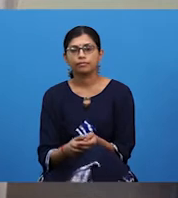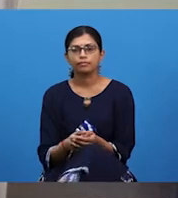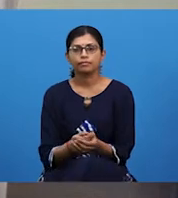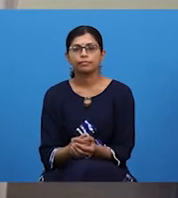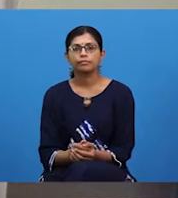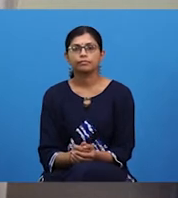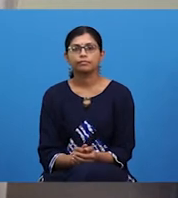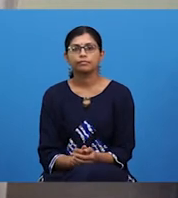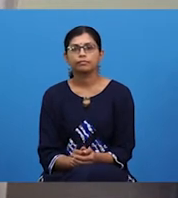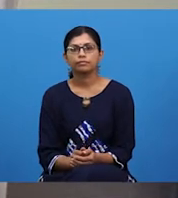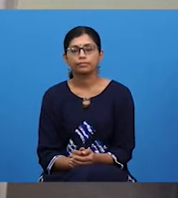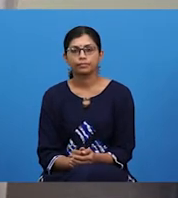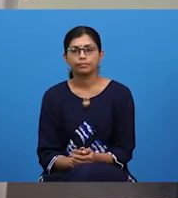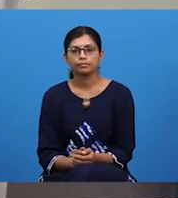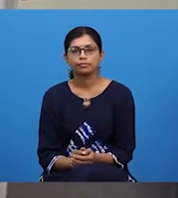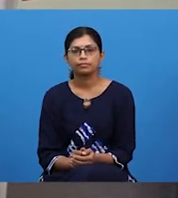tulisan dia.